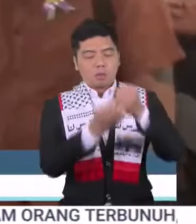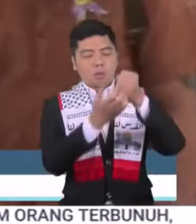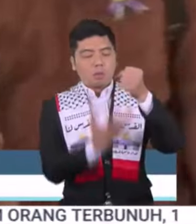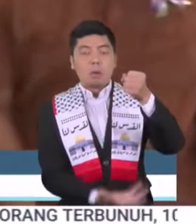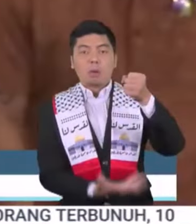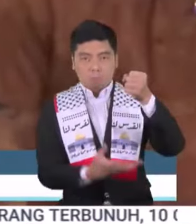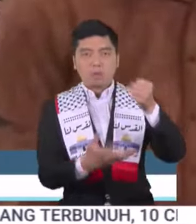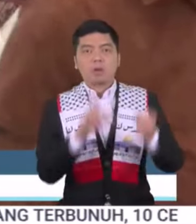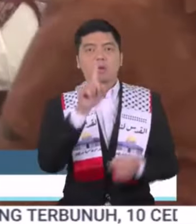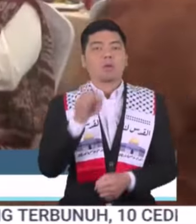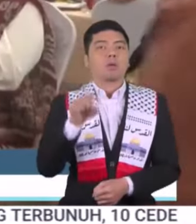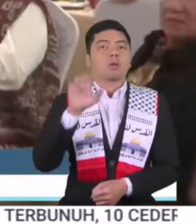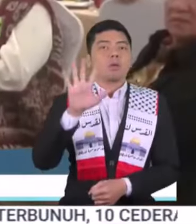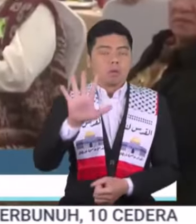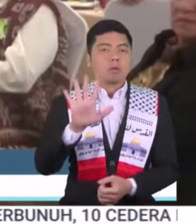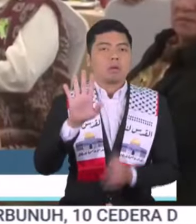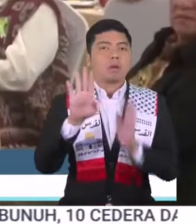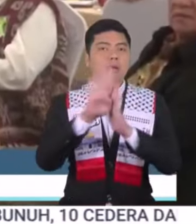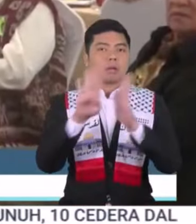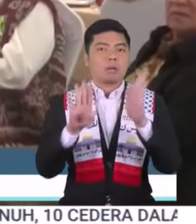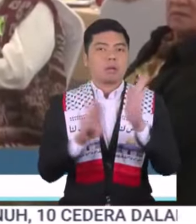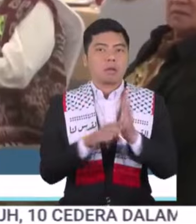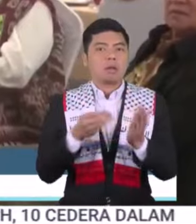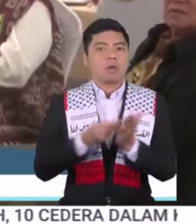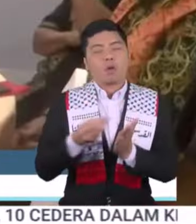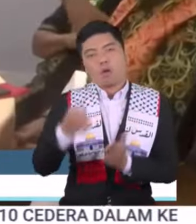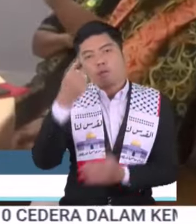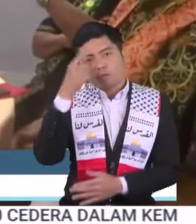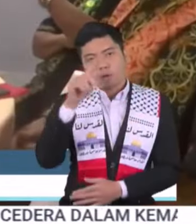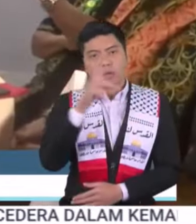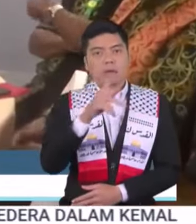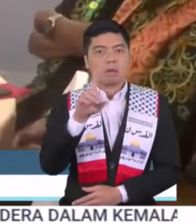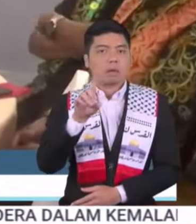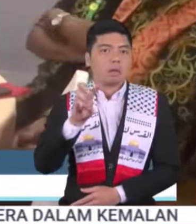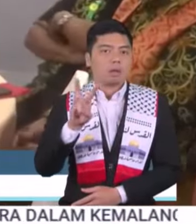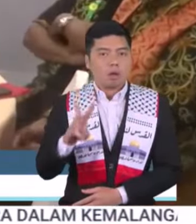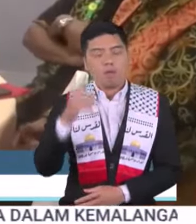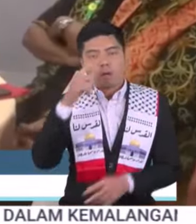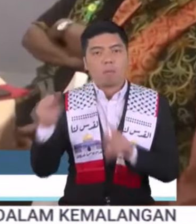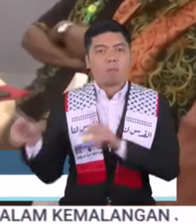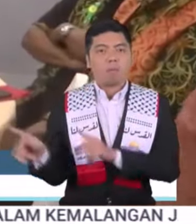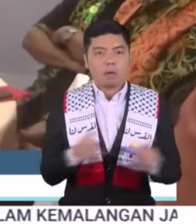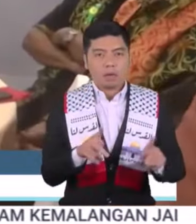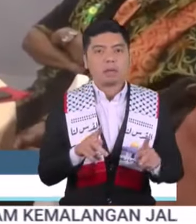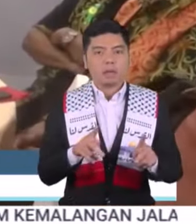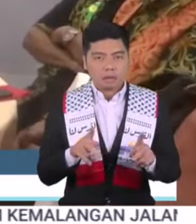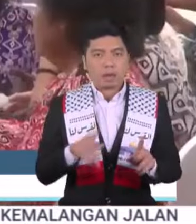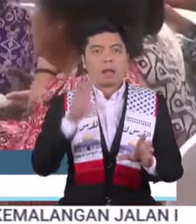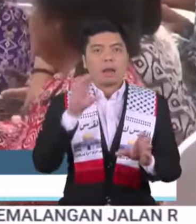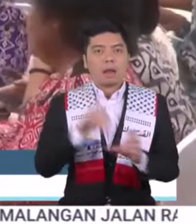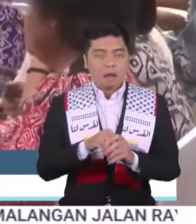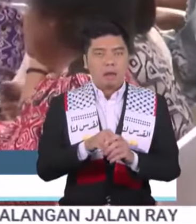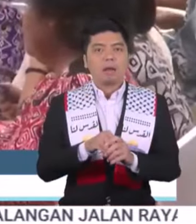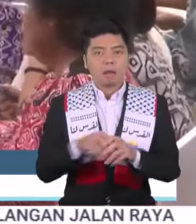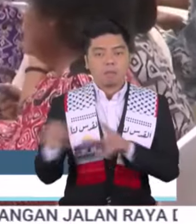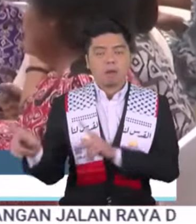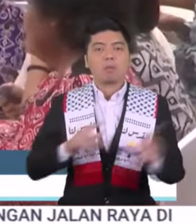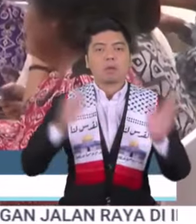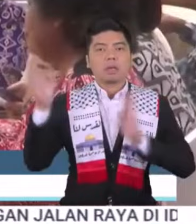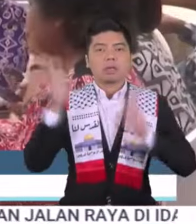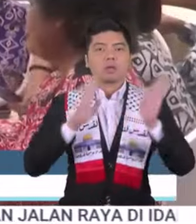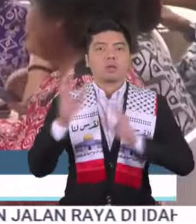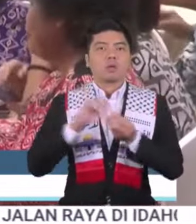Sebanyak 1.5 bilion ringgit diperuntuk Kementerian Kemajuan Desa dan Wilayah KKDW sebagai rancangan boleh pinda dalam rancangan Malaysia